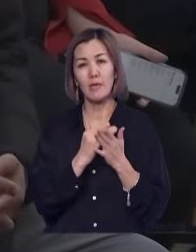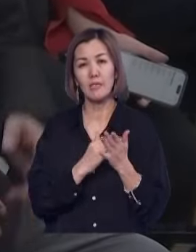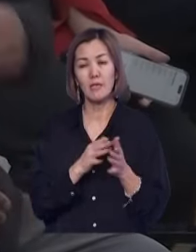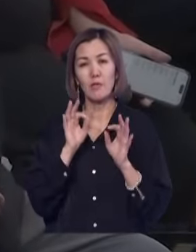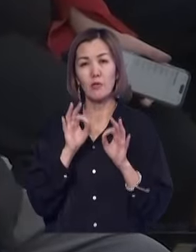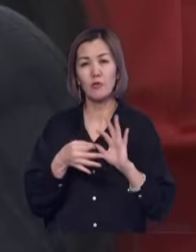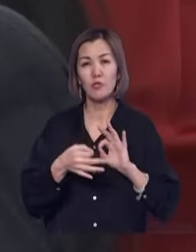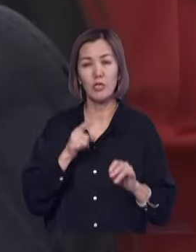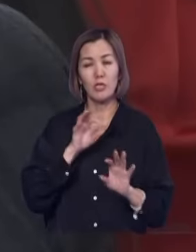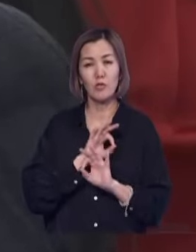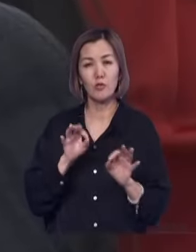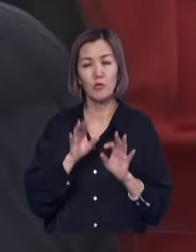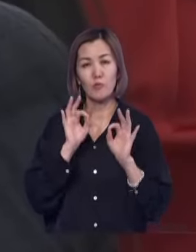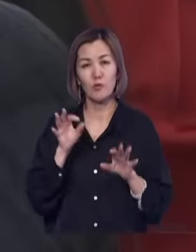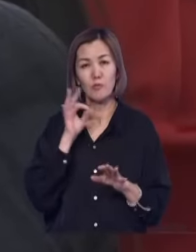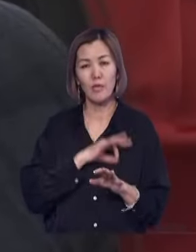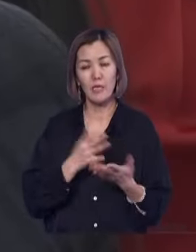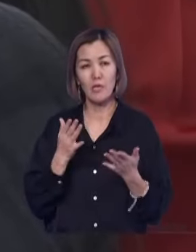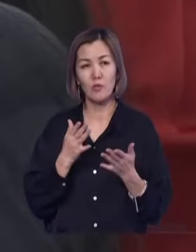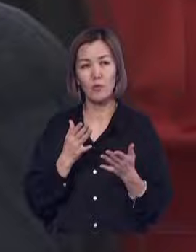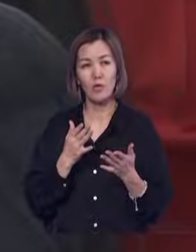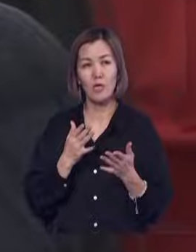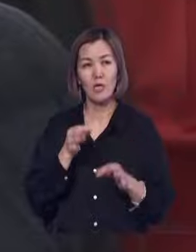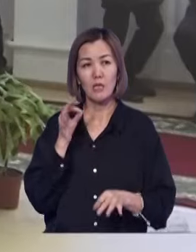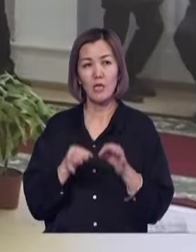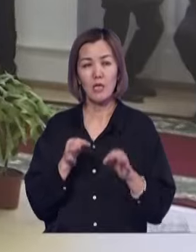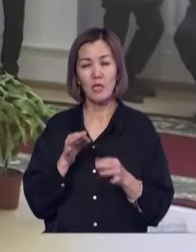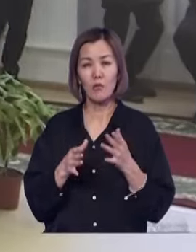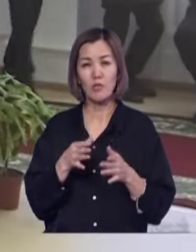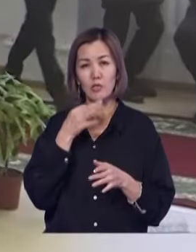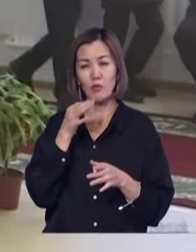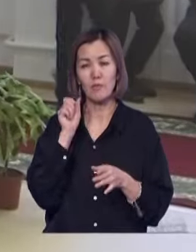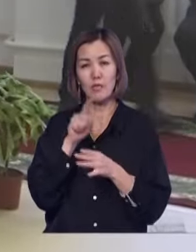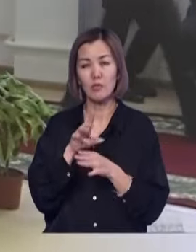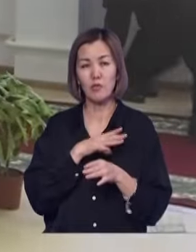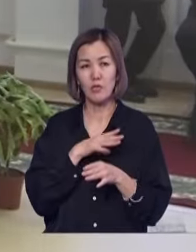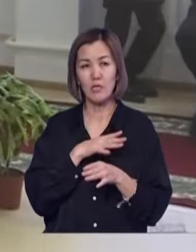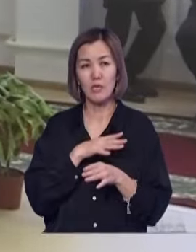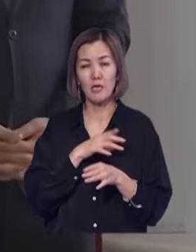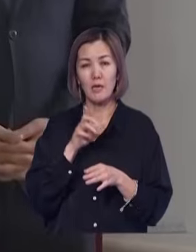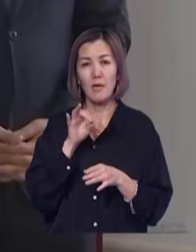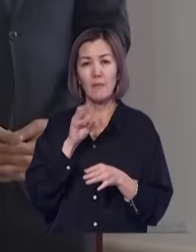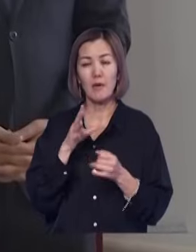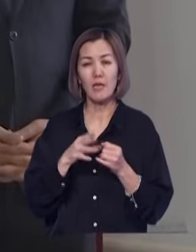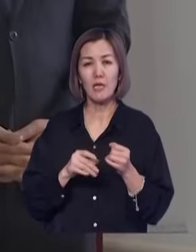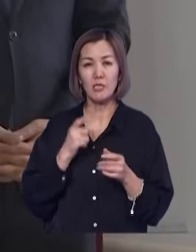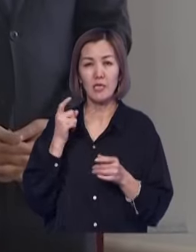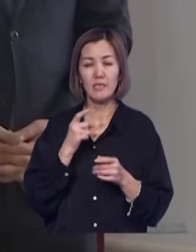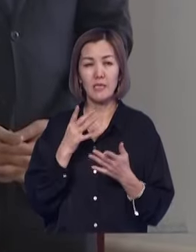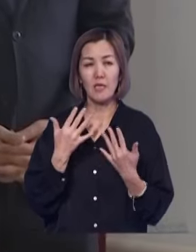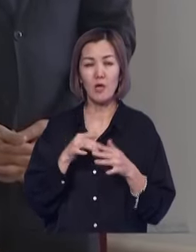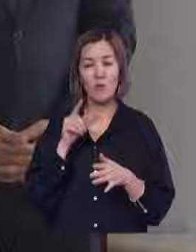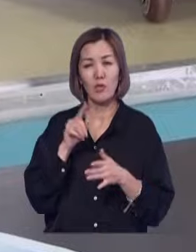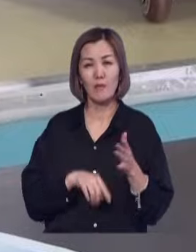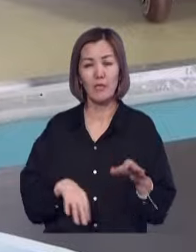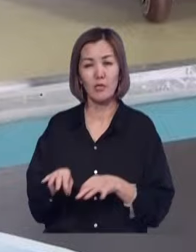жете түсіндіріп, ұтымды пайдалану жолдарын ортақ талқылауды аудан жауаптыларына жүктеді. Ал балқаштық фермерлер ауыл аманаты